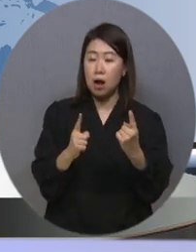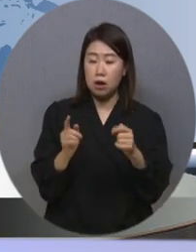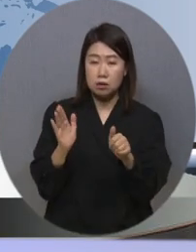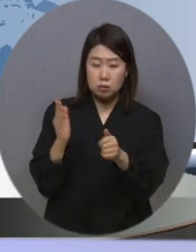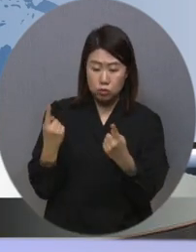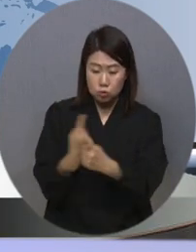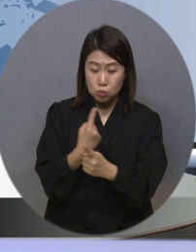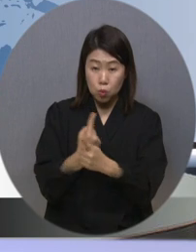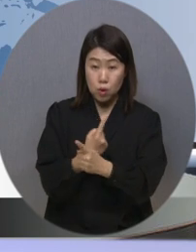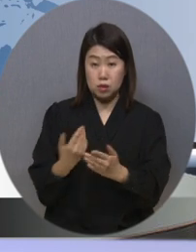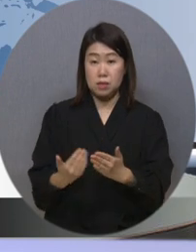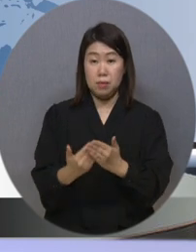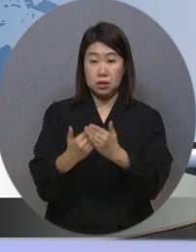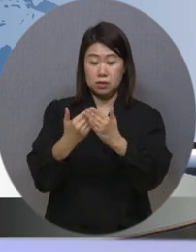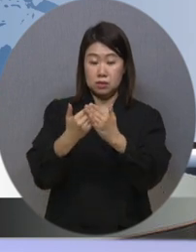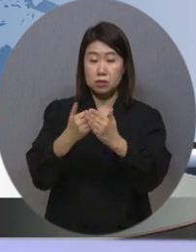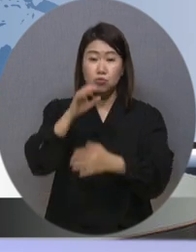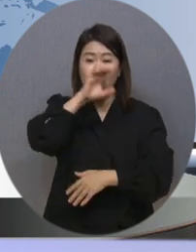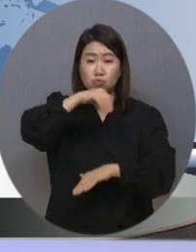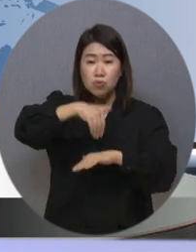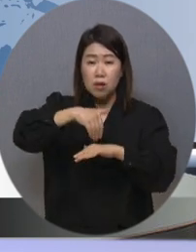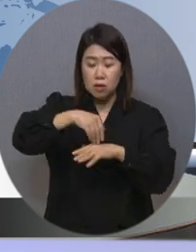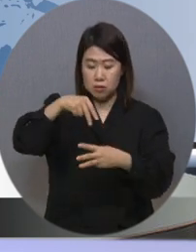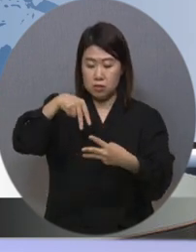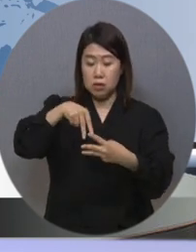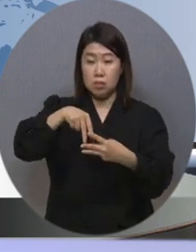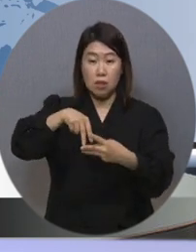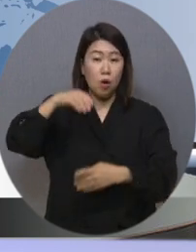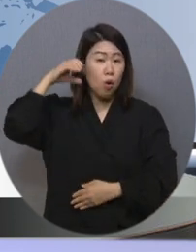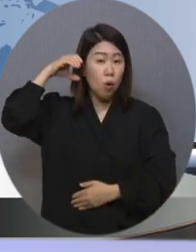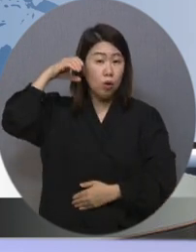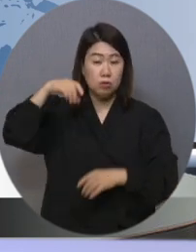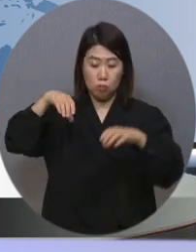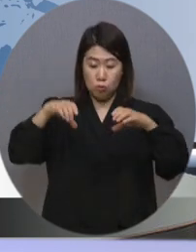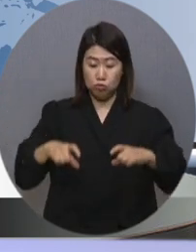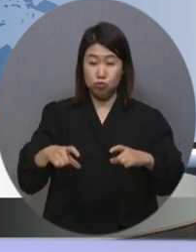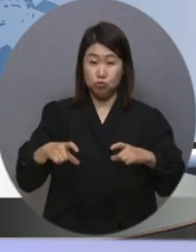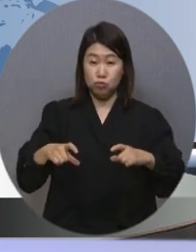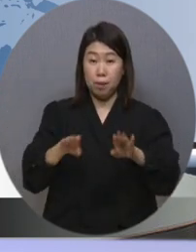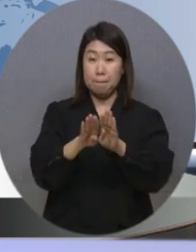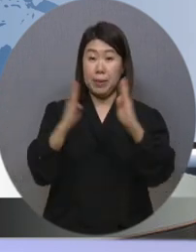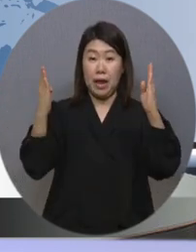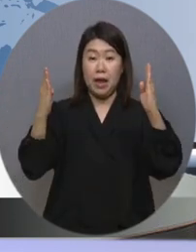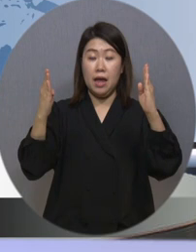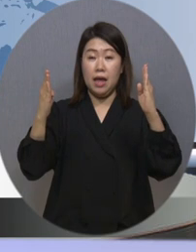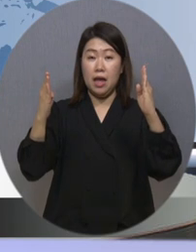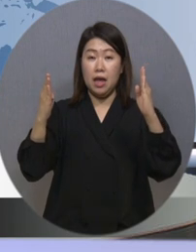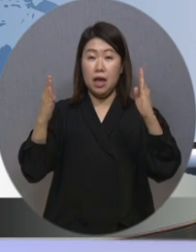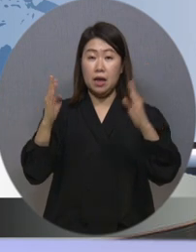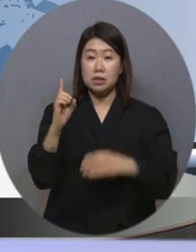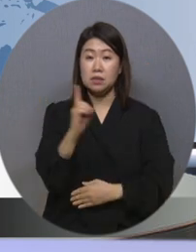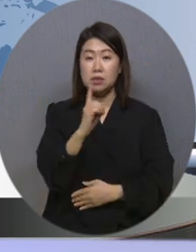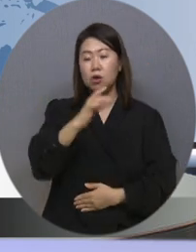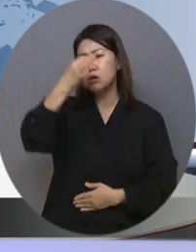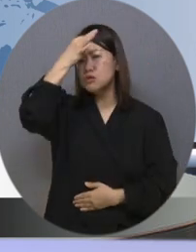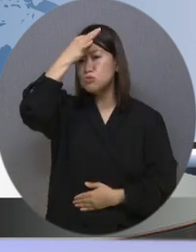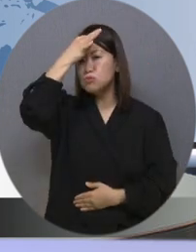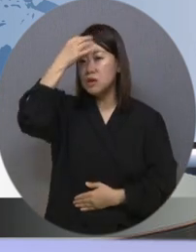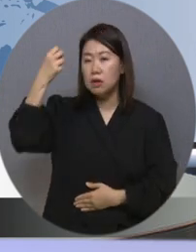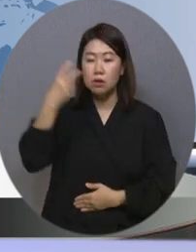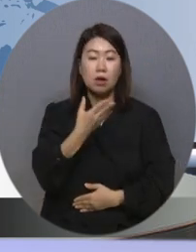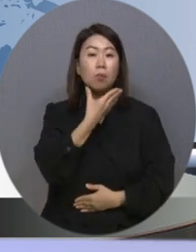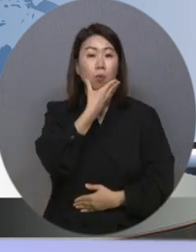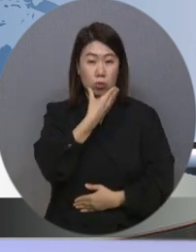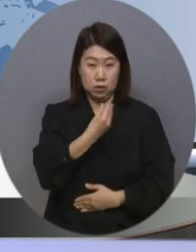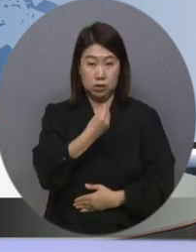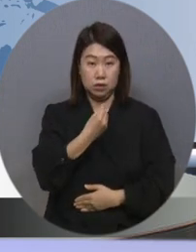도울 스마트 발달 트레이닝 센터가 서울 영등포구에 문을 열었습니다. 디지털 기술과 복지의 만남, 자세한